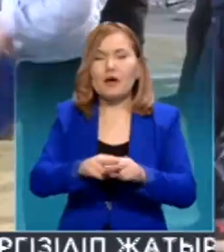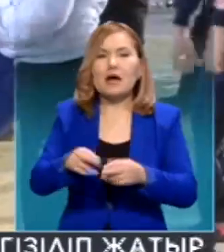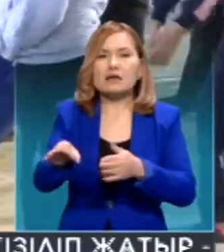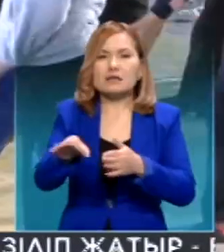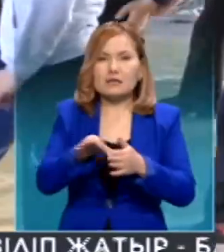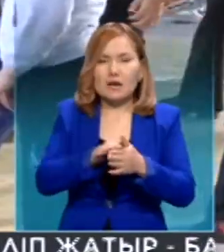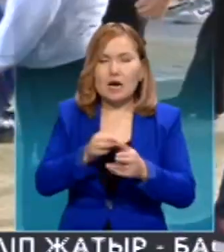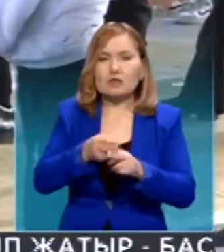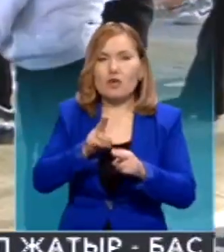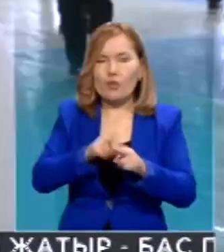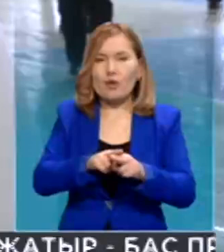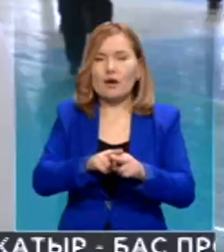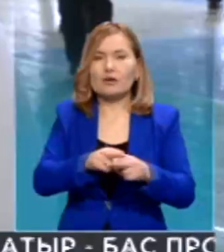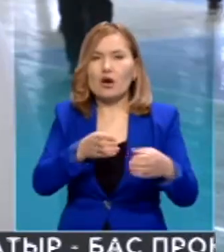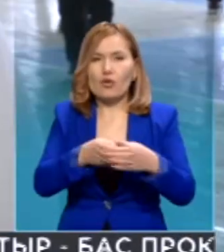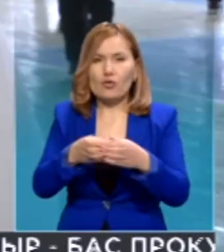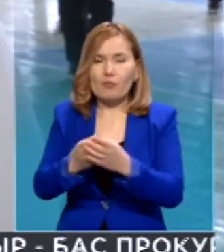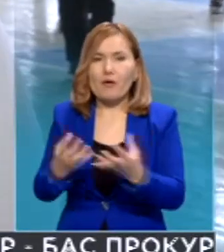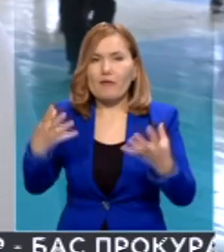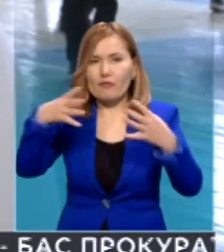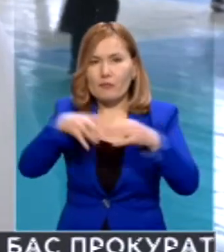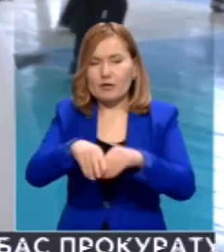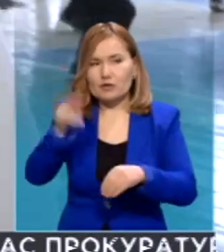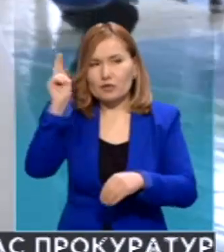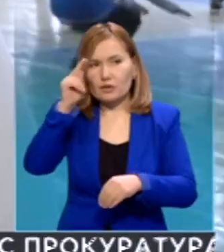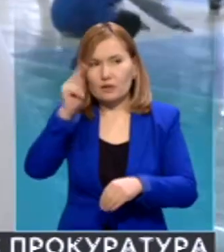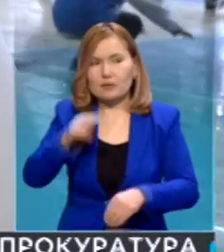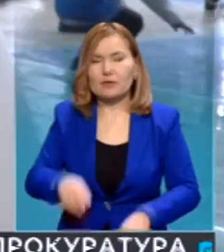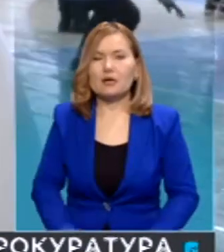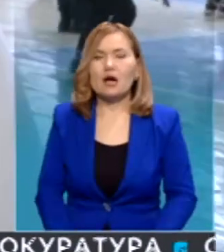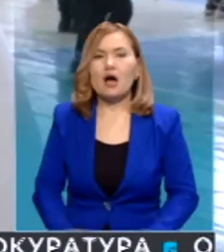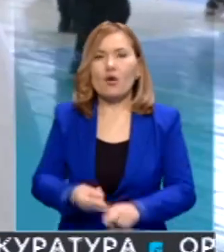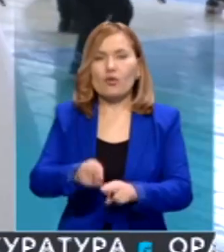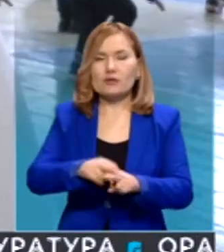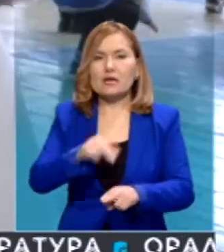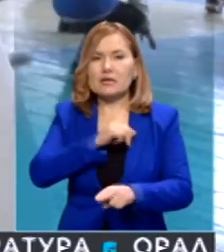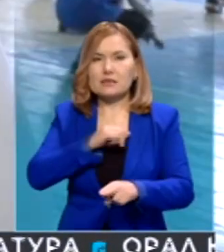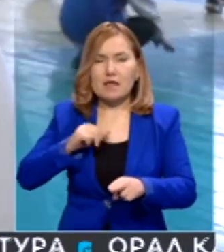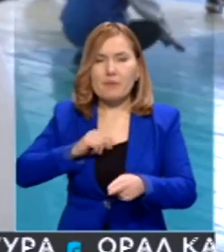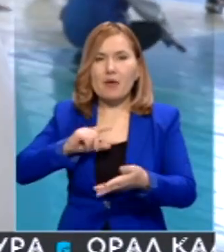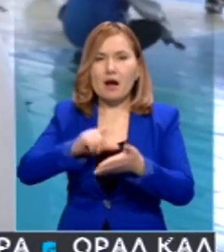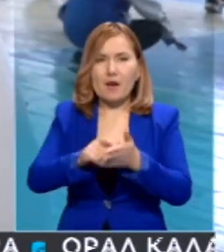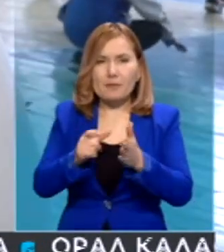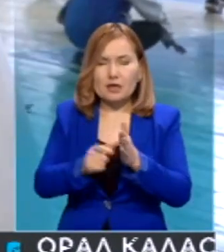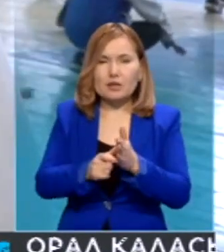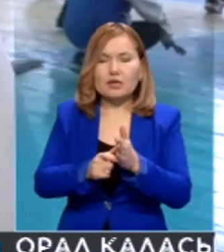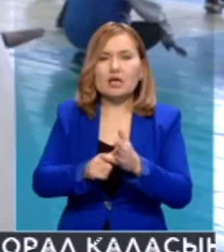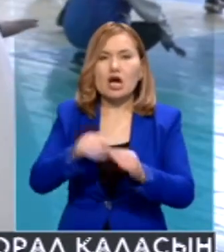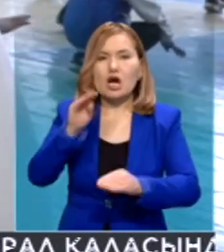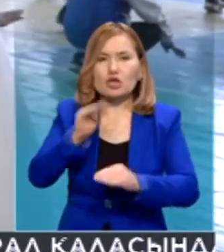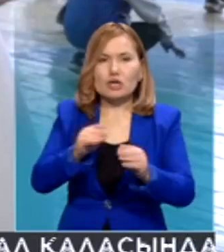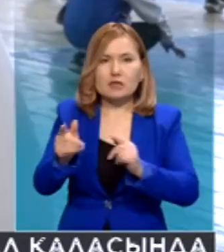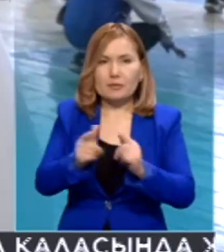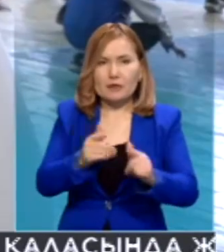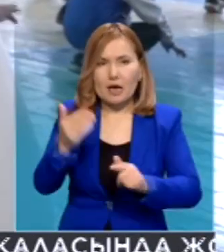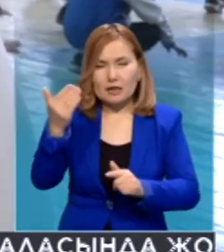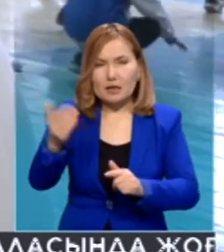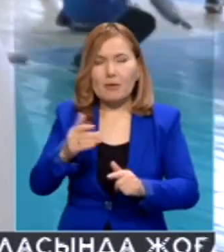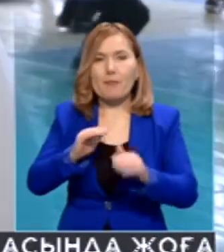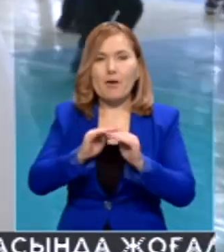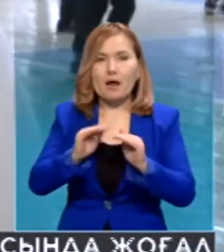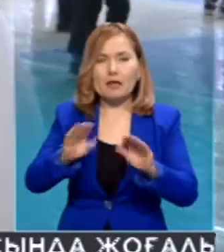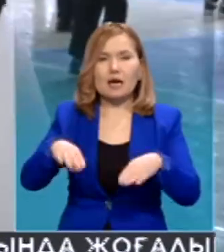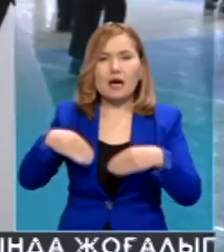мезгілде бірнеше сынып қатар оқиды. Біздер рекреациялардан кабинеттер құрастырдық, жасадық. Жасақтап сол кабинеттерде отыр.